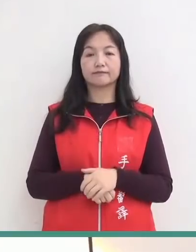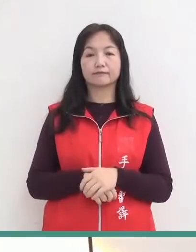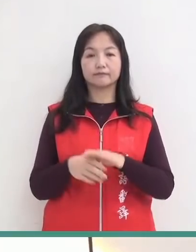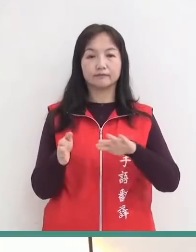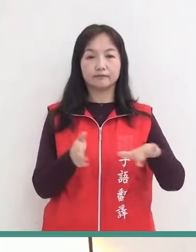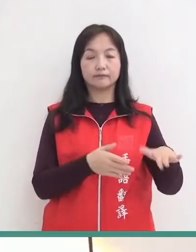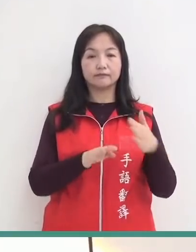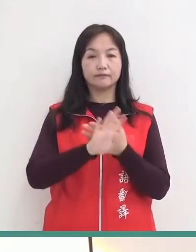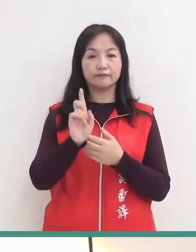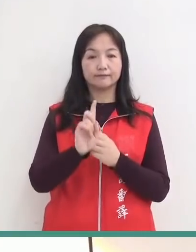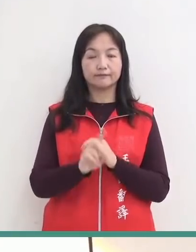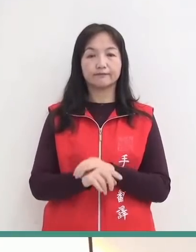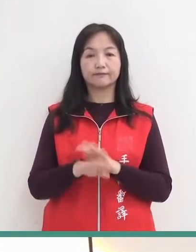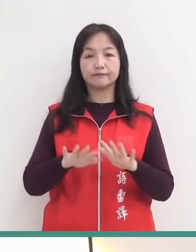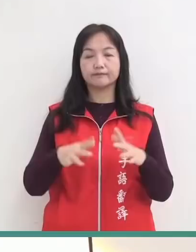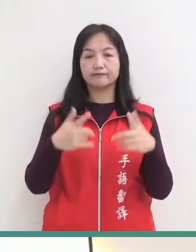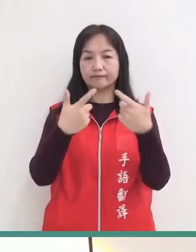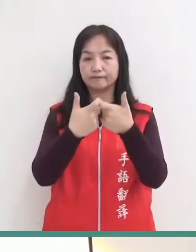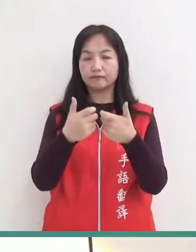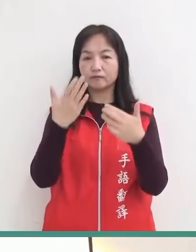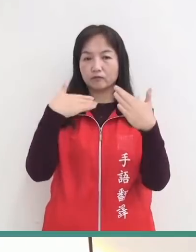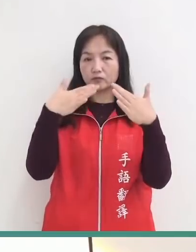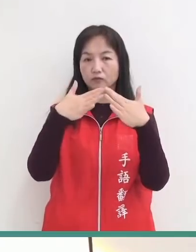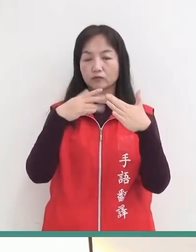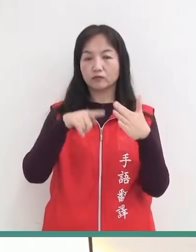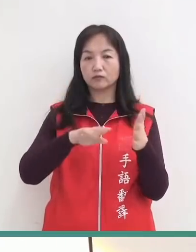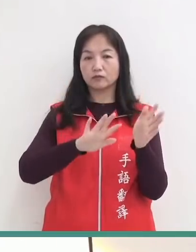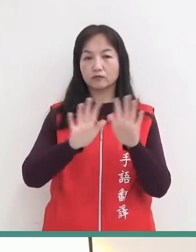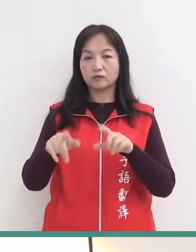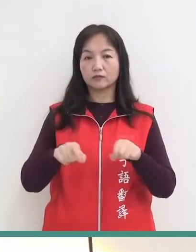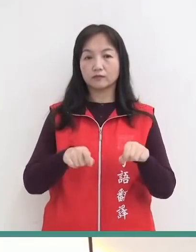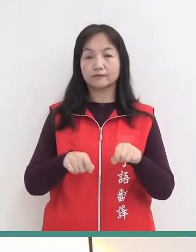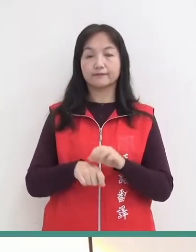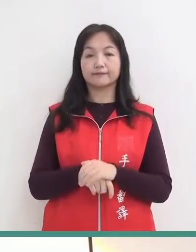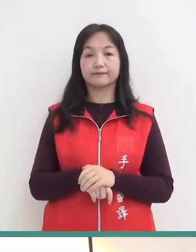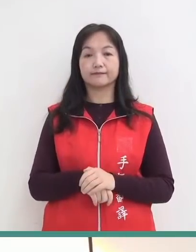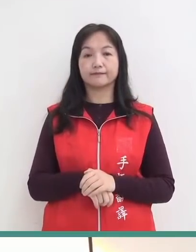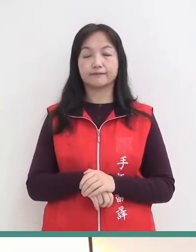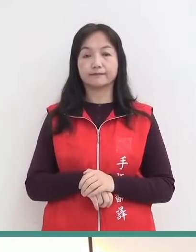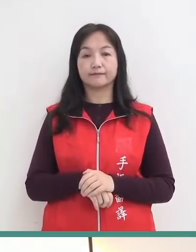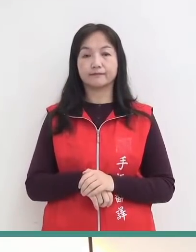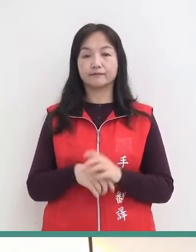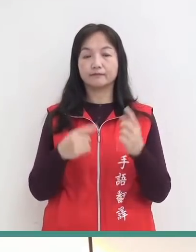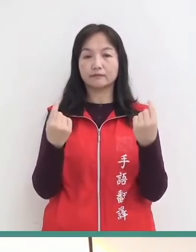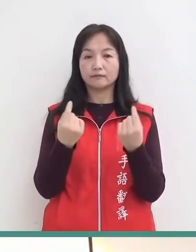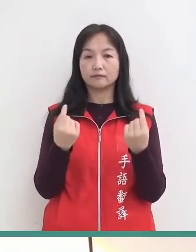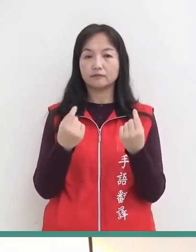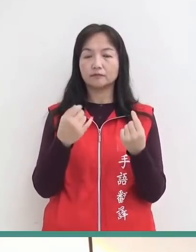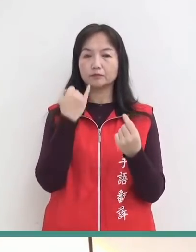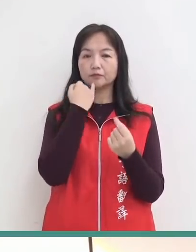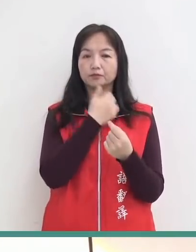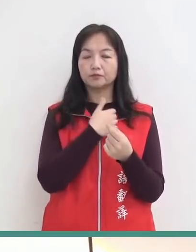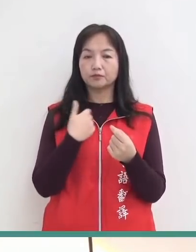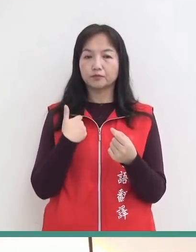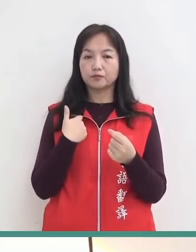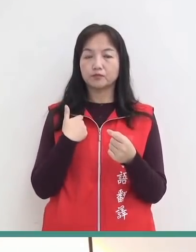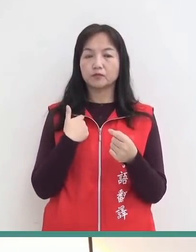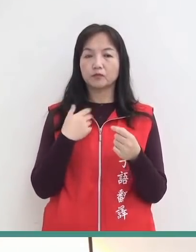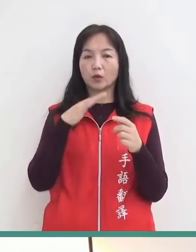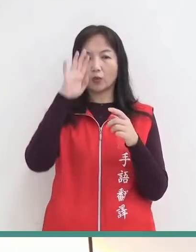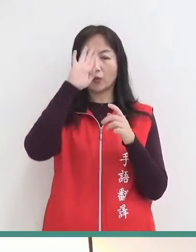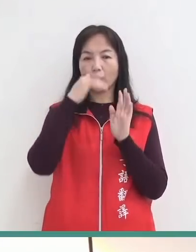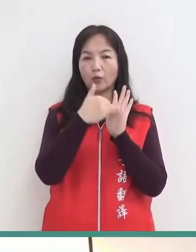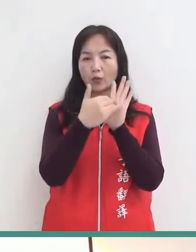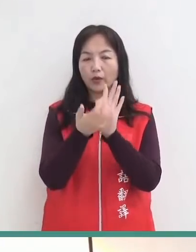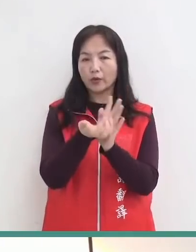另外这个因应学校这部分的这个包括这个可能的这预防